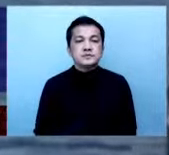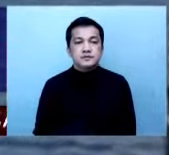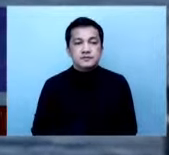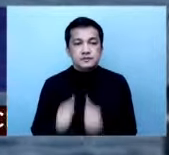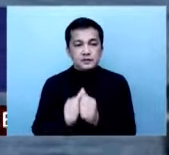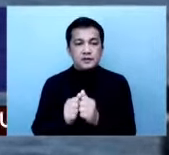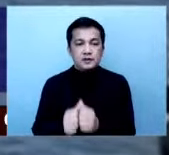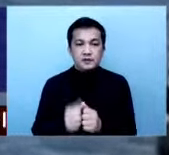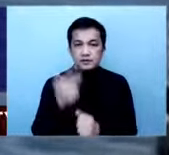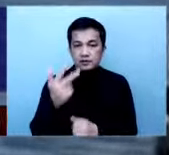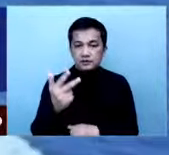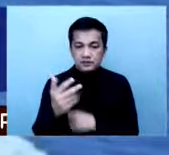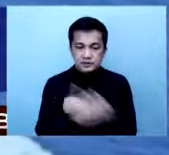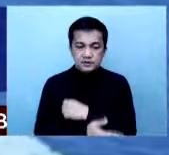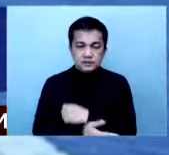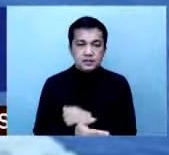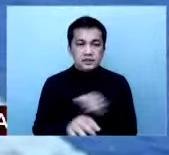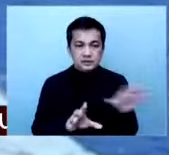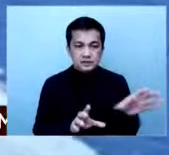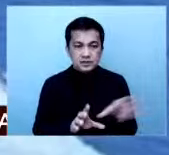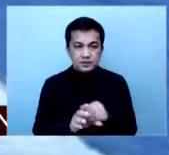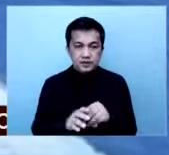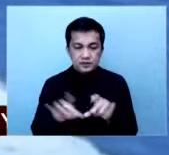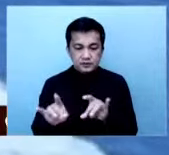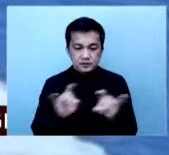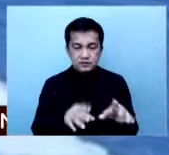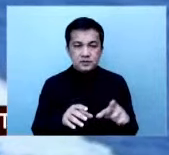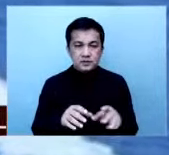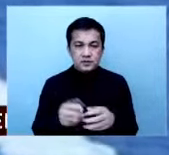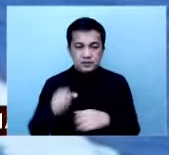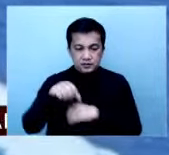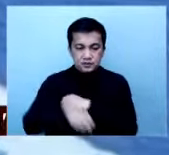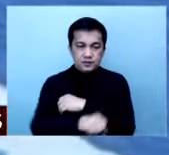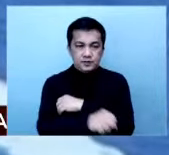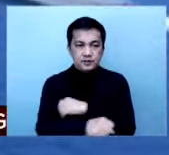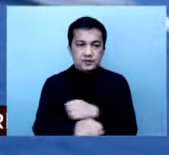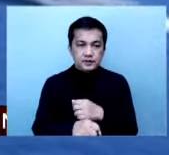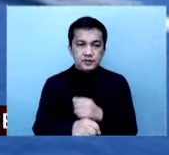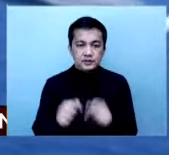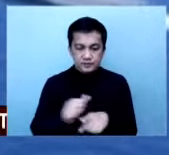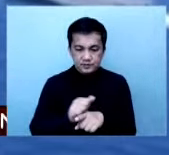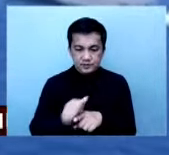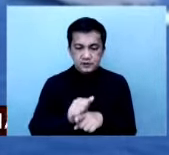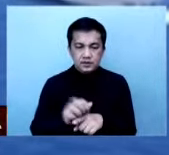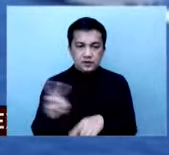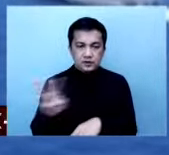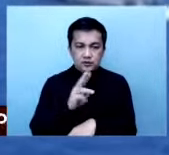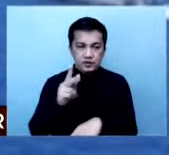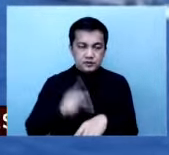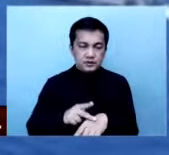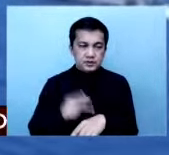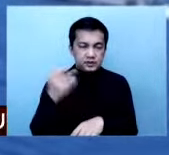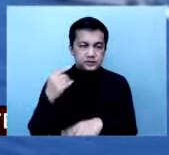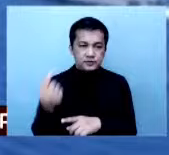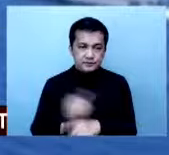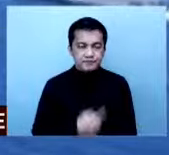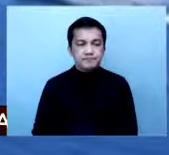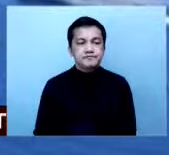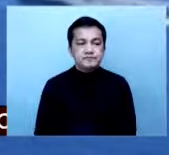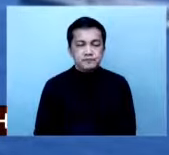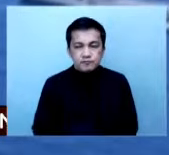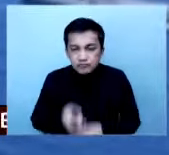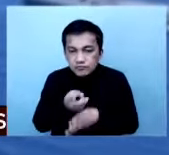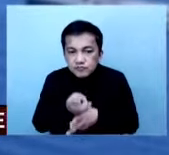tatlong bansa pa ang Australia sa naval exercises sa West philippin Sea noong nakaraang linggo na minanmanan